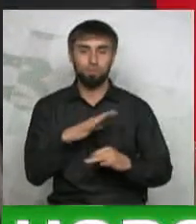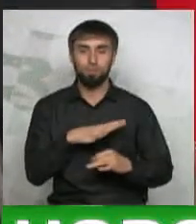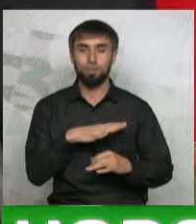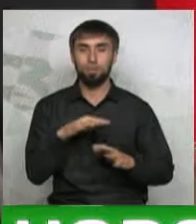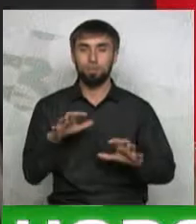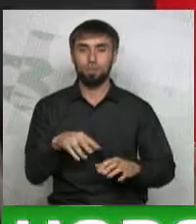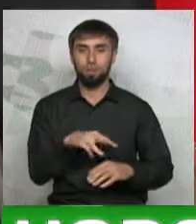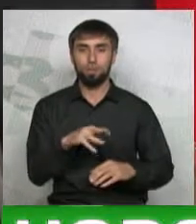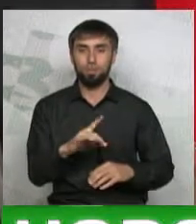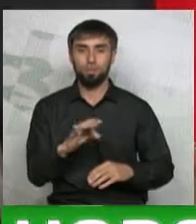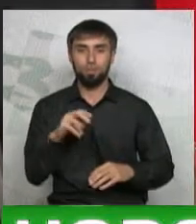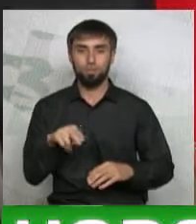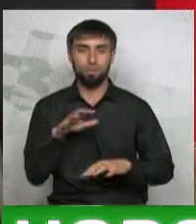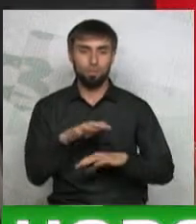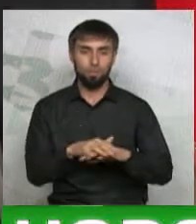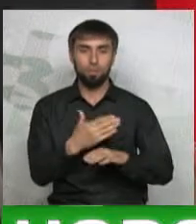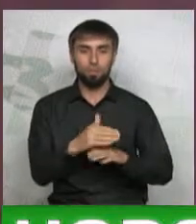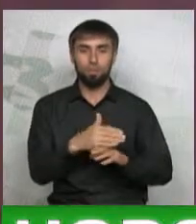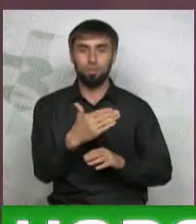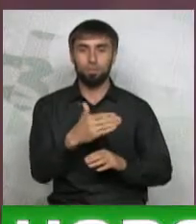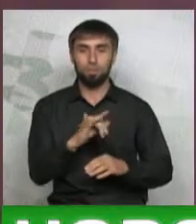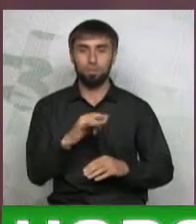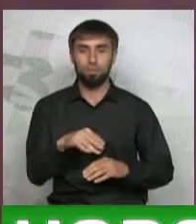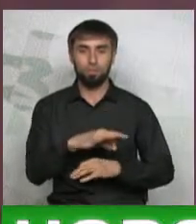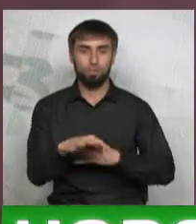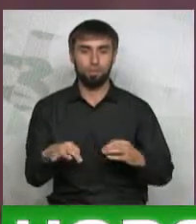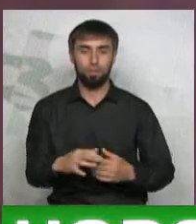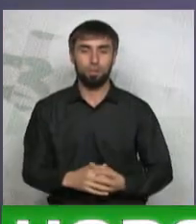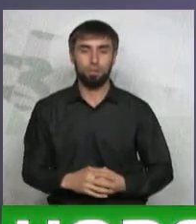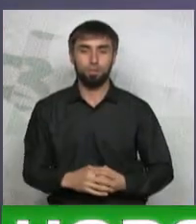представителями МСП банка о финансировании инвестпроектов.